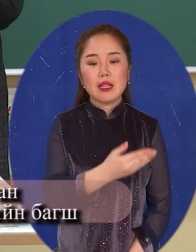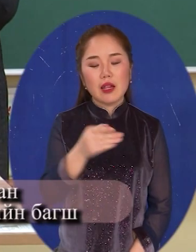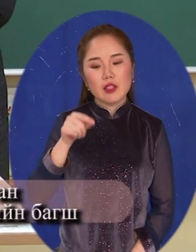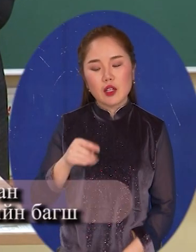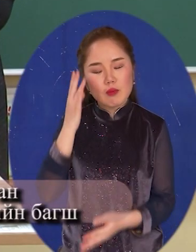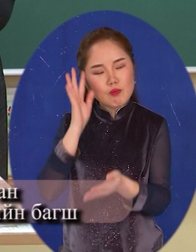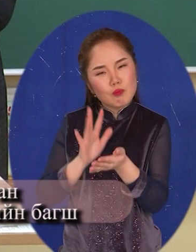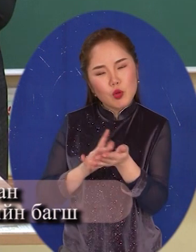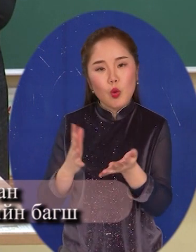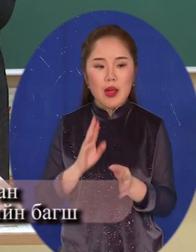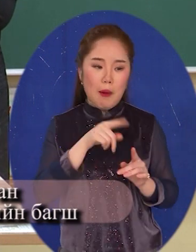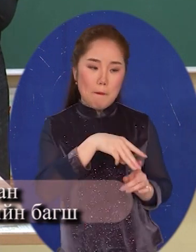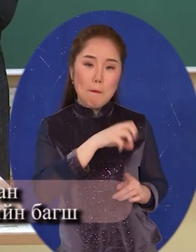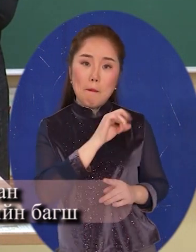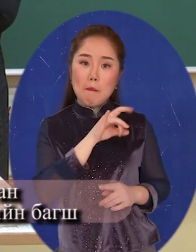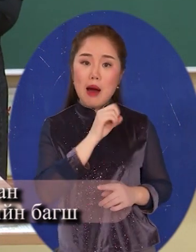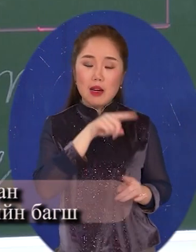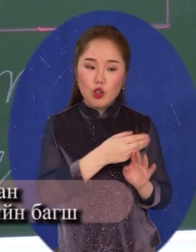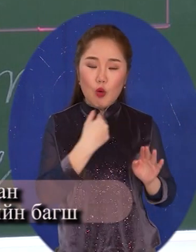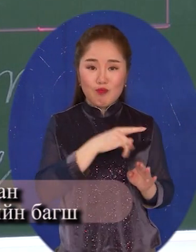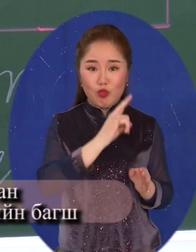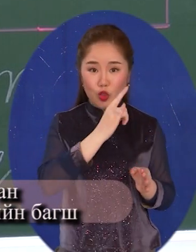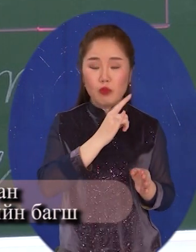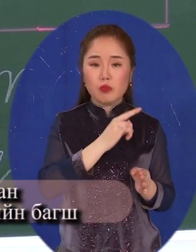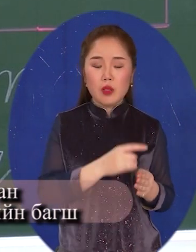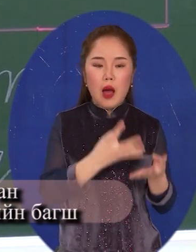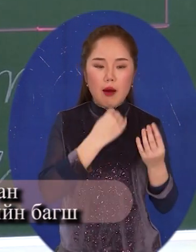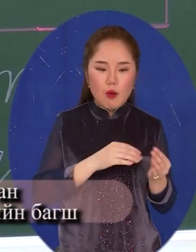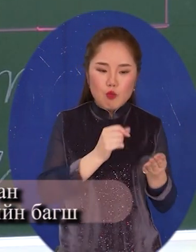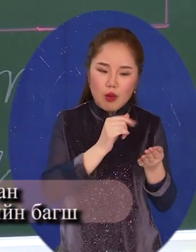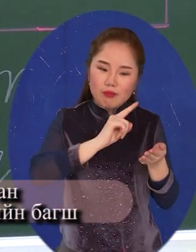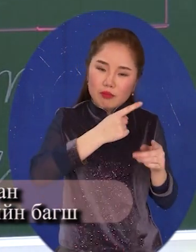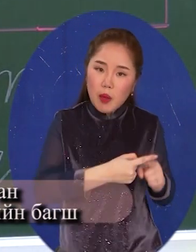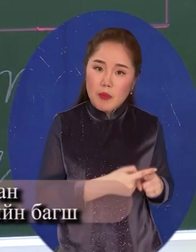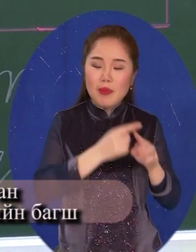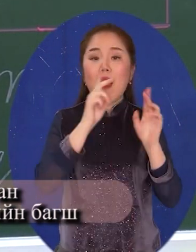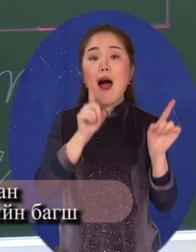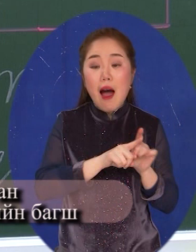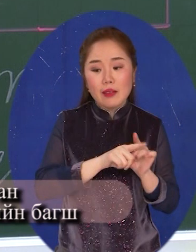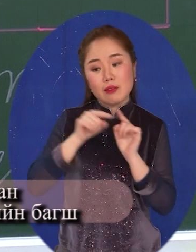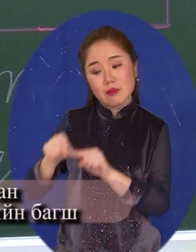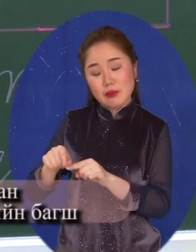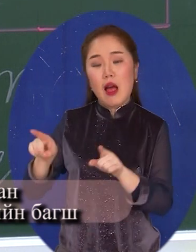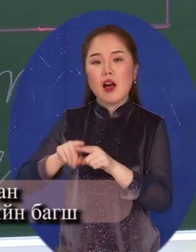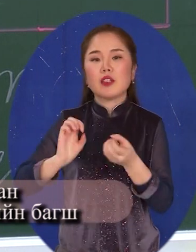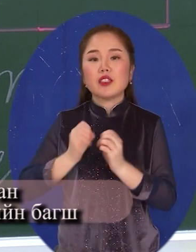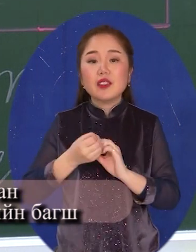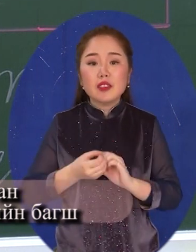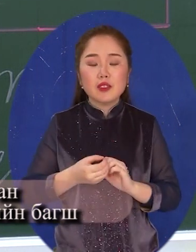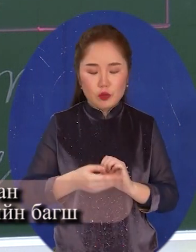Сендер бұл есепті шығару үшін жаңағы Марылдың ойыншық сатып алған есебін шығарған жолмен жүздіктерді